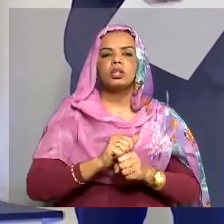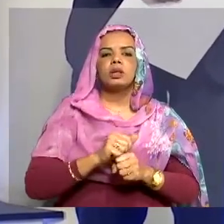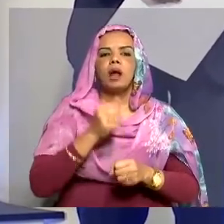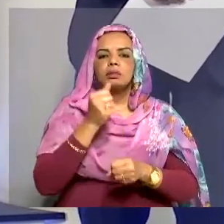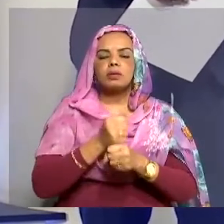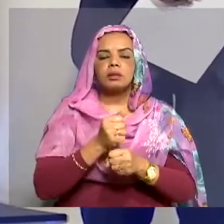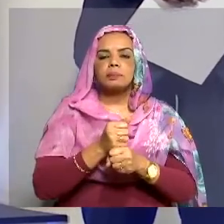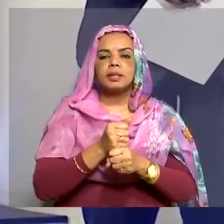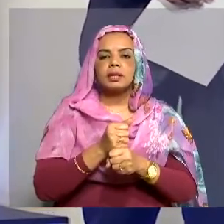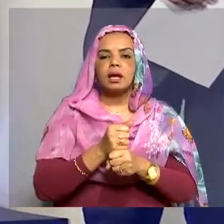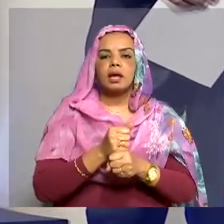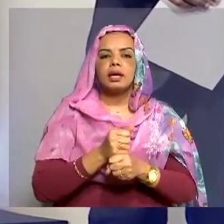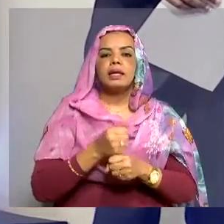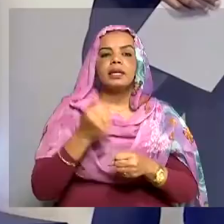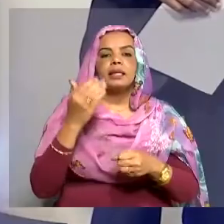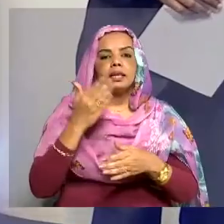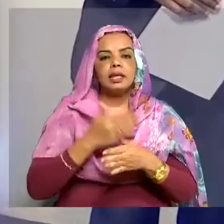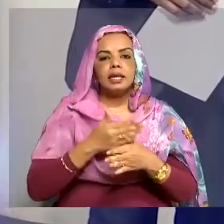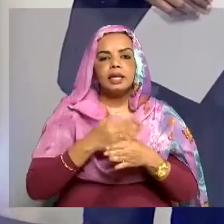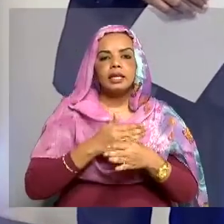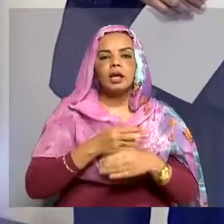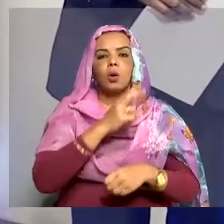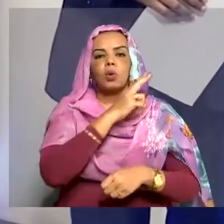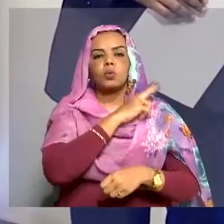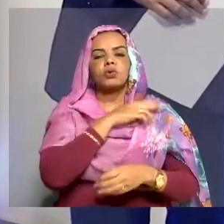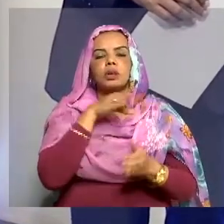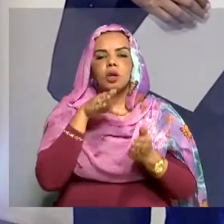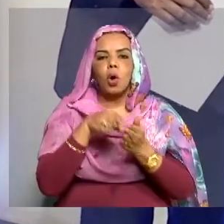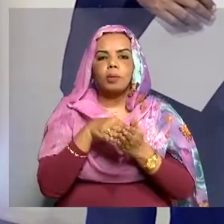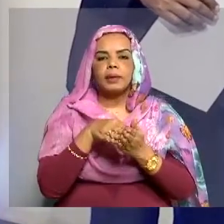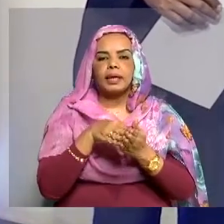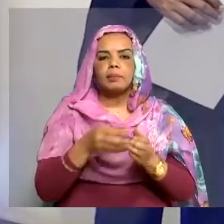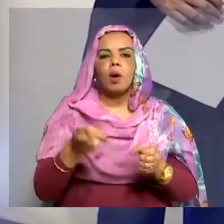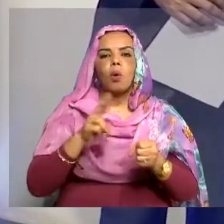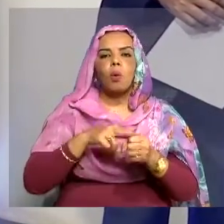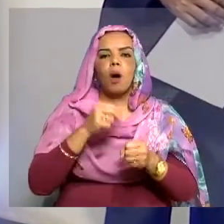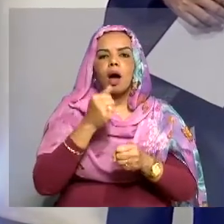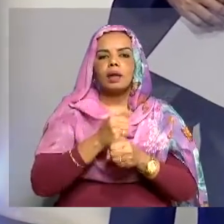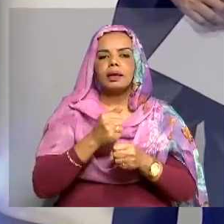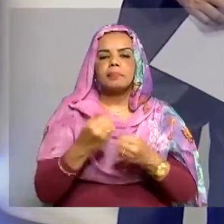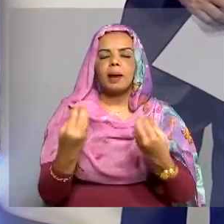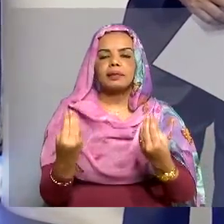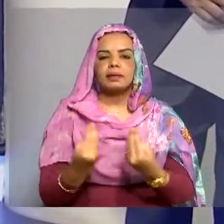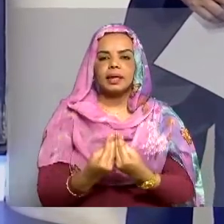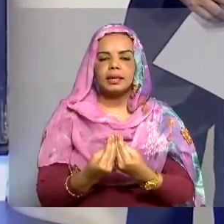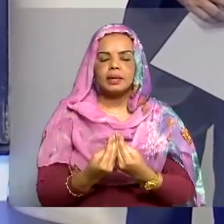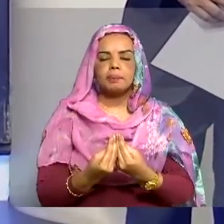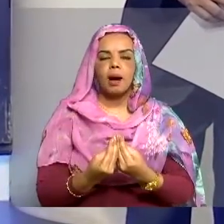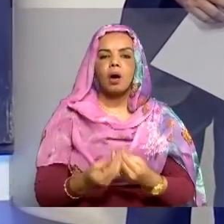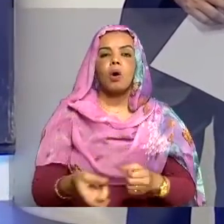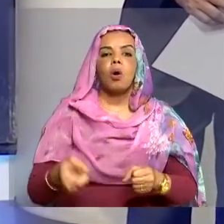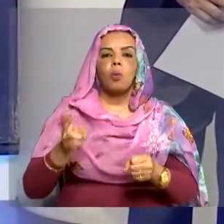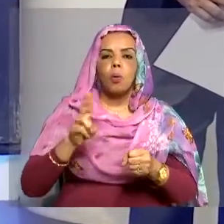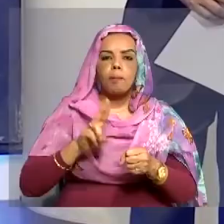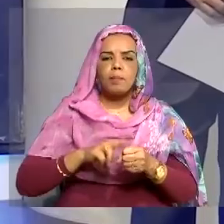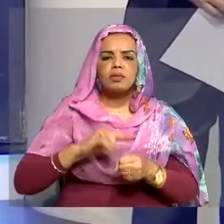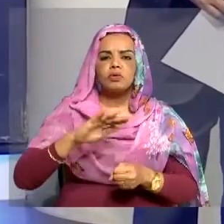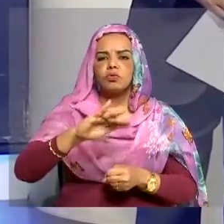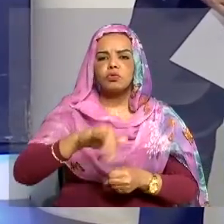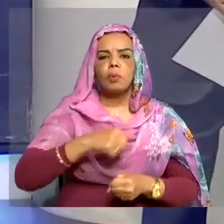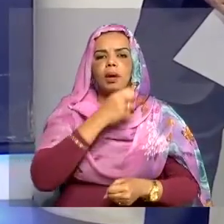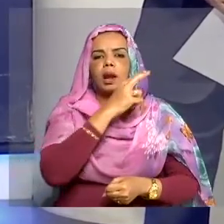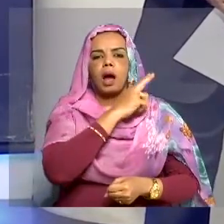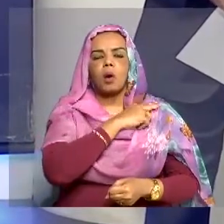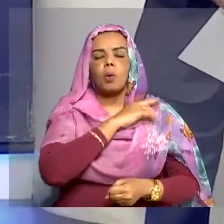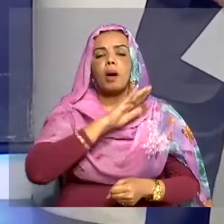تطبيقه ليكون ظل الحكم قريبا منهم والخدمات بجانبهم، ومن ثم تلقفت الإنقاذ